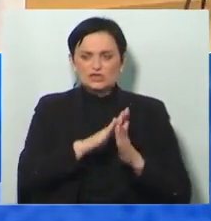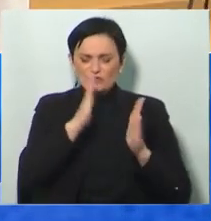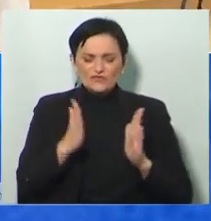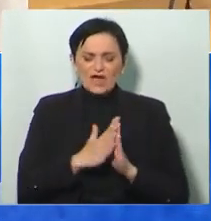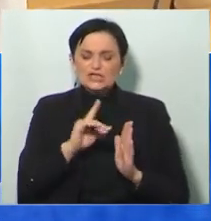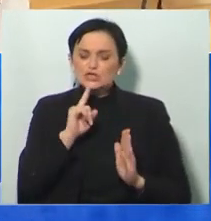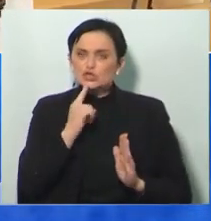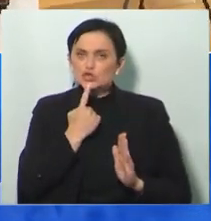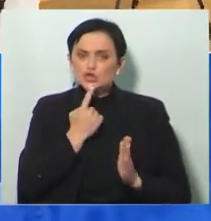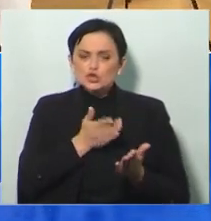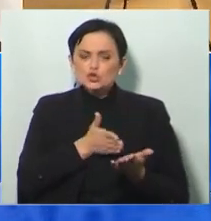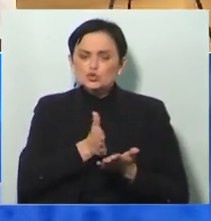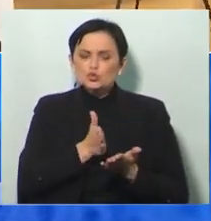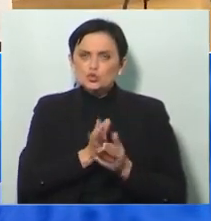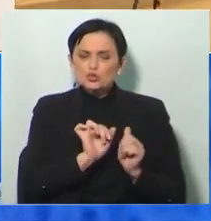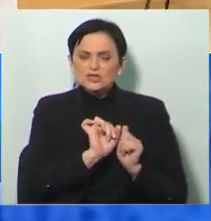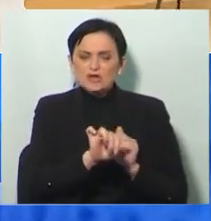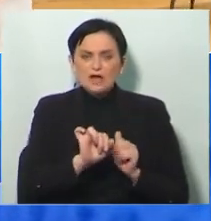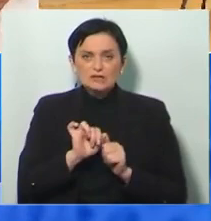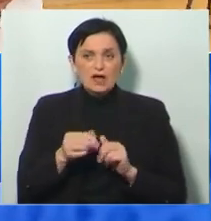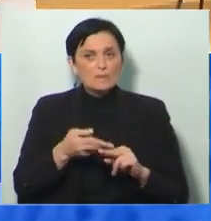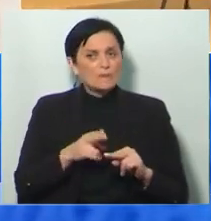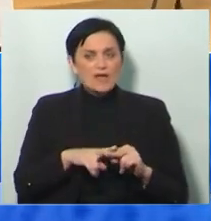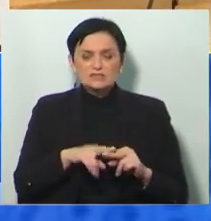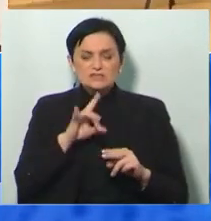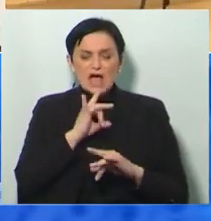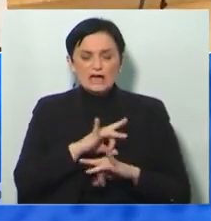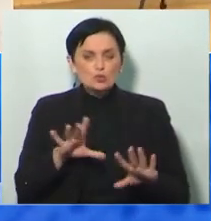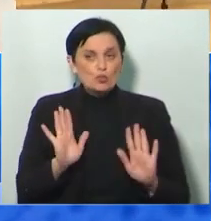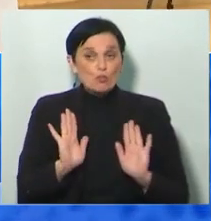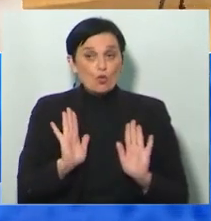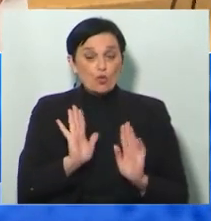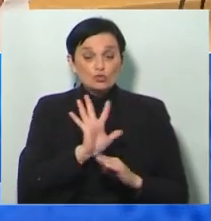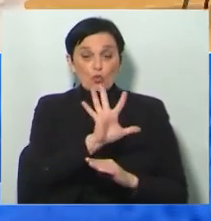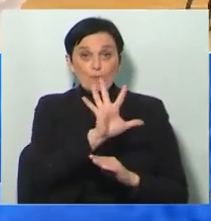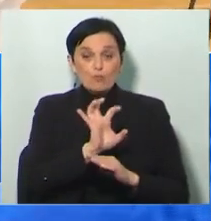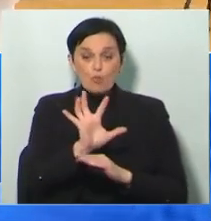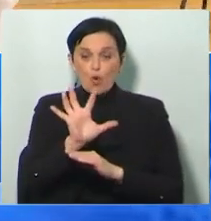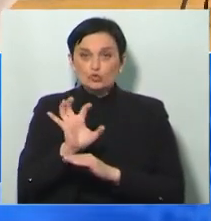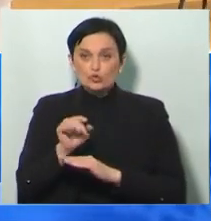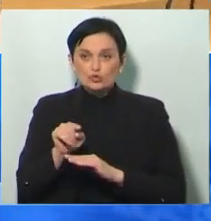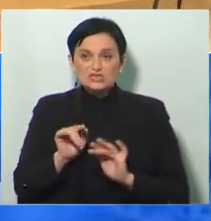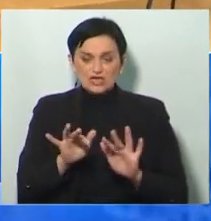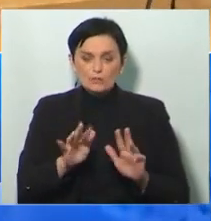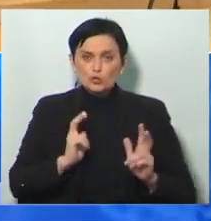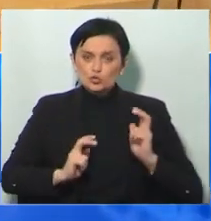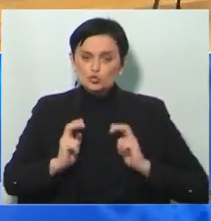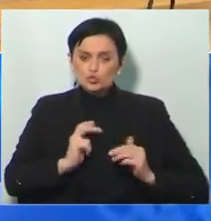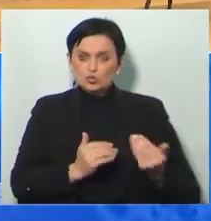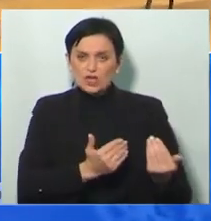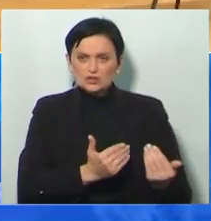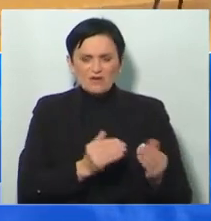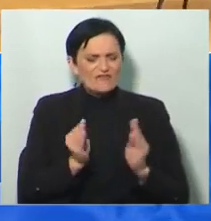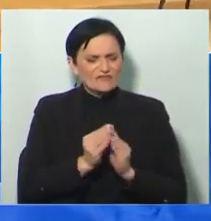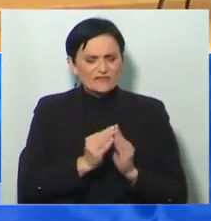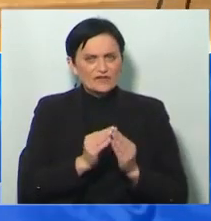სირთულის გადასალახად. ეს არ იქნება მხოლოდ ფოტოგრაფიით შემოსაზღვრული საქმიანობა სტუდენტებისთვის, ისინი